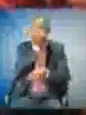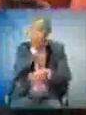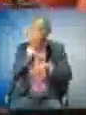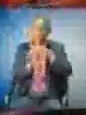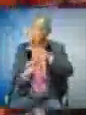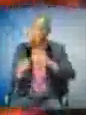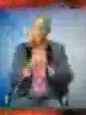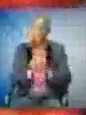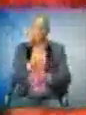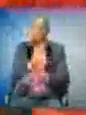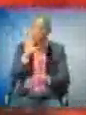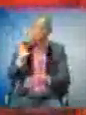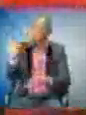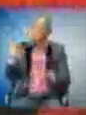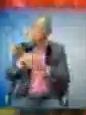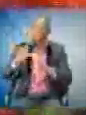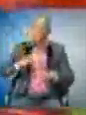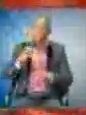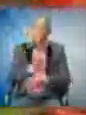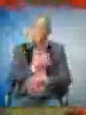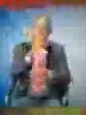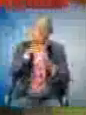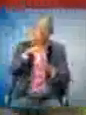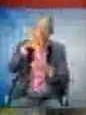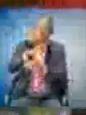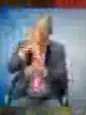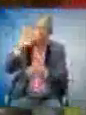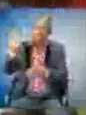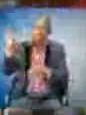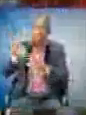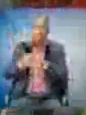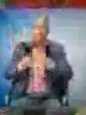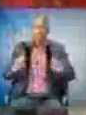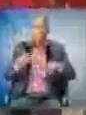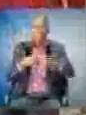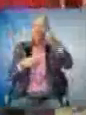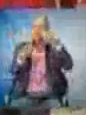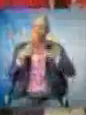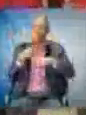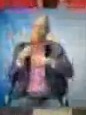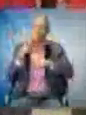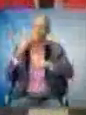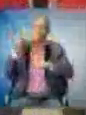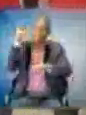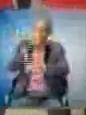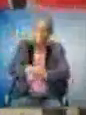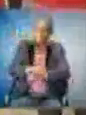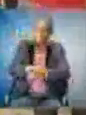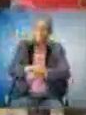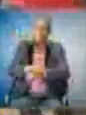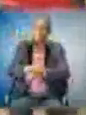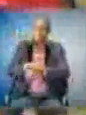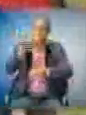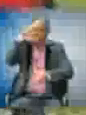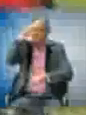à Likasi. Tout la Sigilizana. On couait, on winait Mazembe. Sélection à